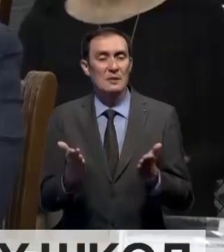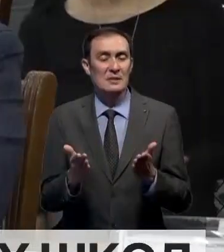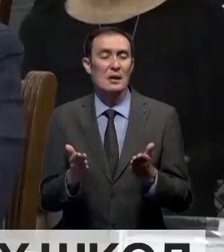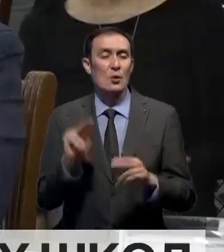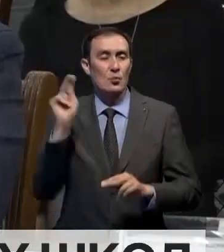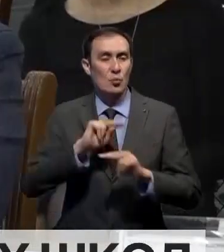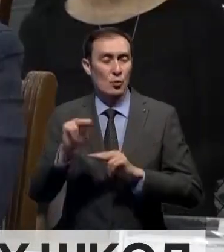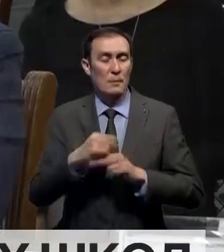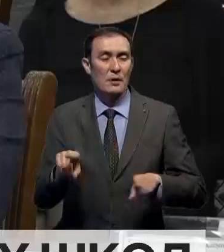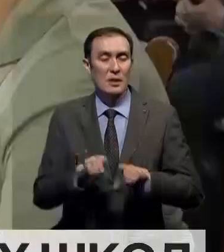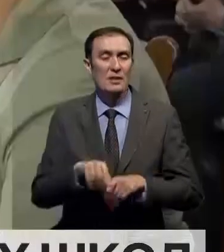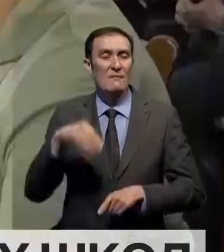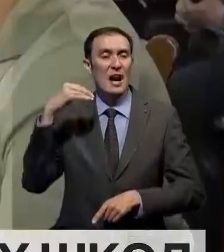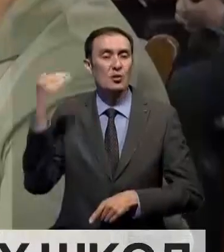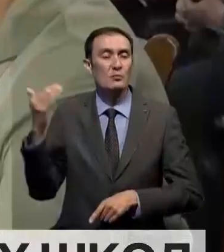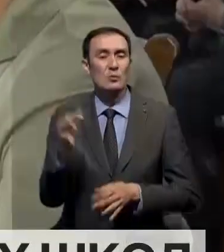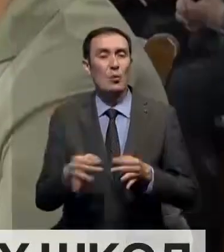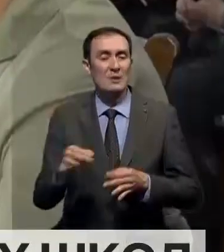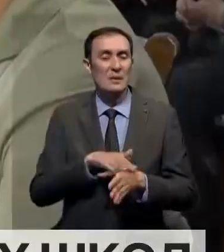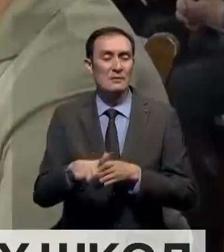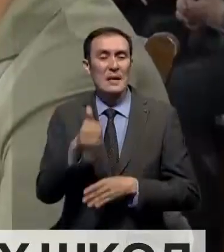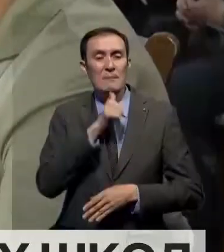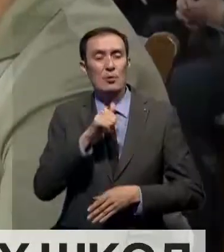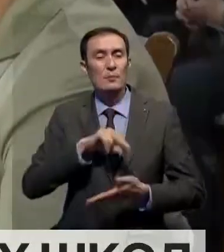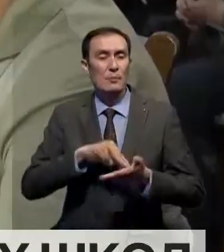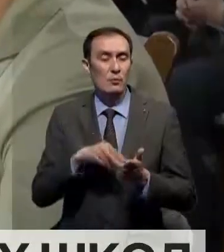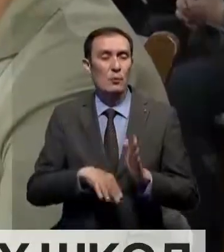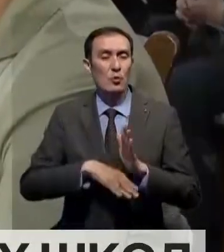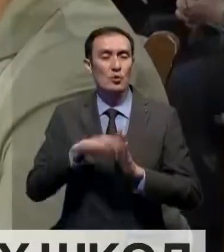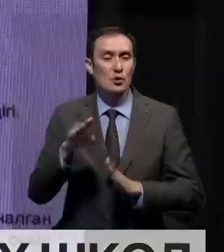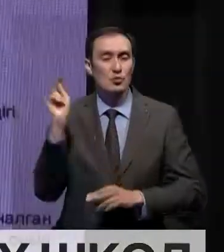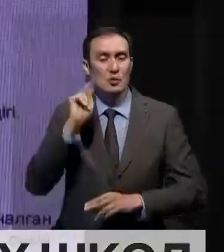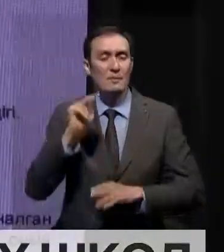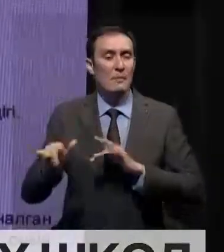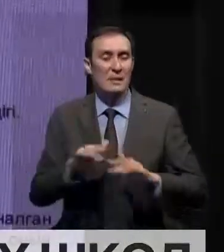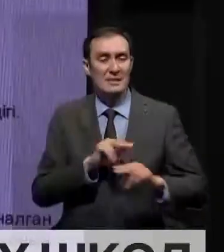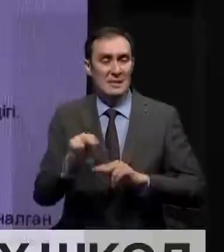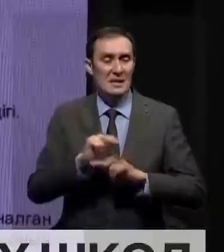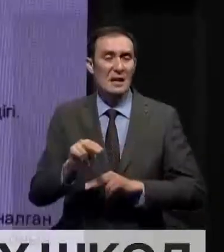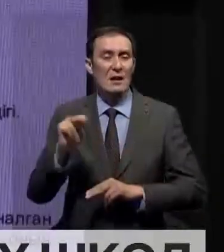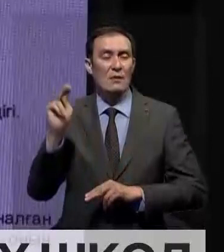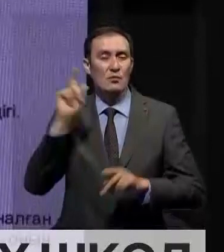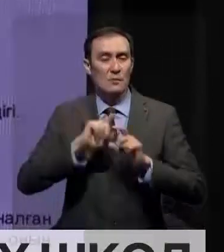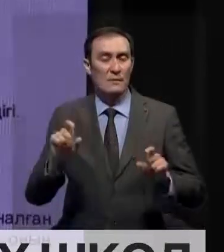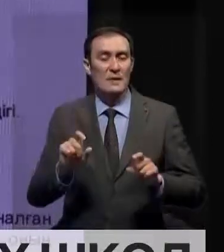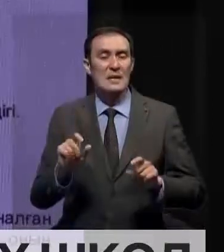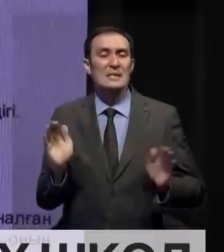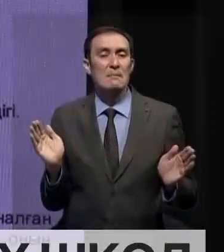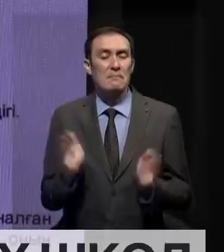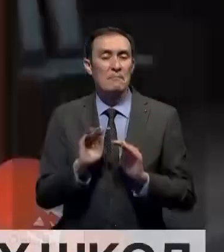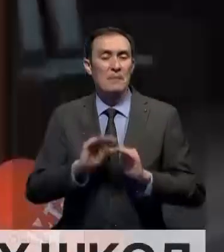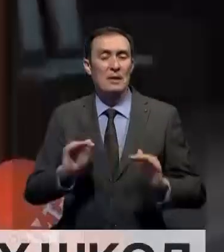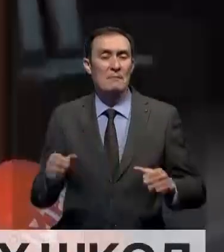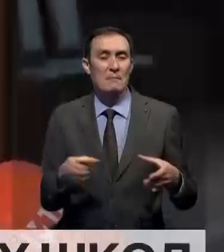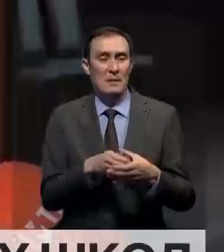виртуальными уроками. Кроме того, в Актюбинской области реализуется пилотный проект по улучшению учебного процесса в учебных заведениях с небольшим количеством